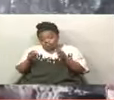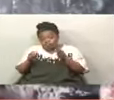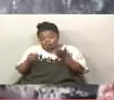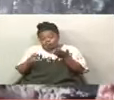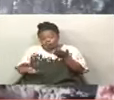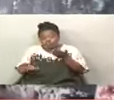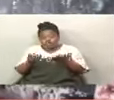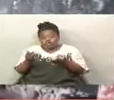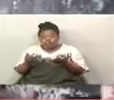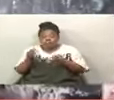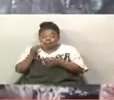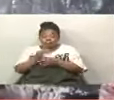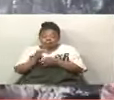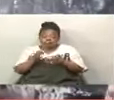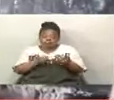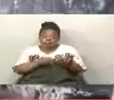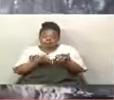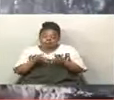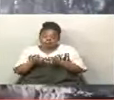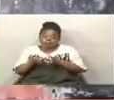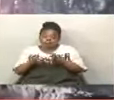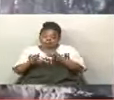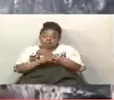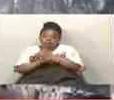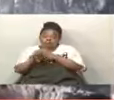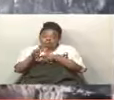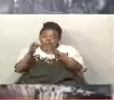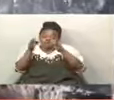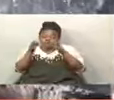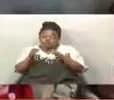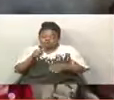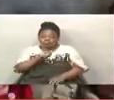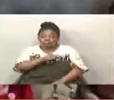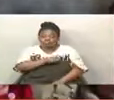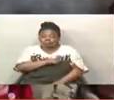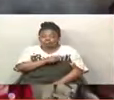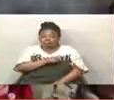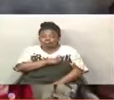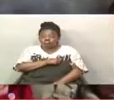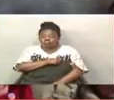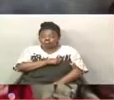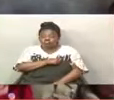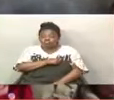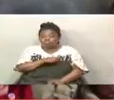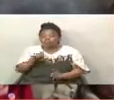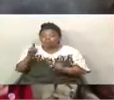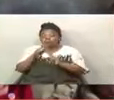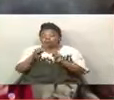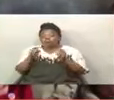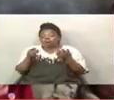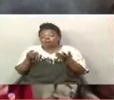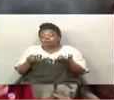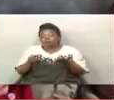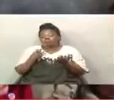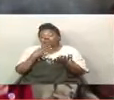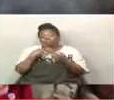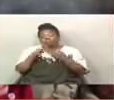nga bano baakola olukujjukujju ne babba ebintu bya Bassenga abwe tulina abantu abajja n'omulugube